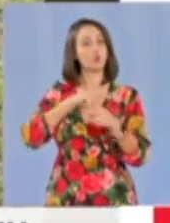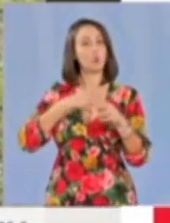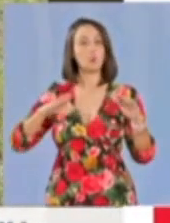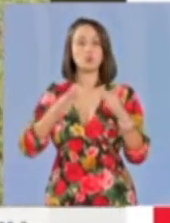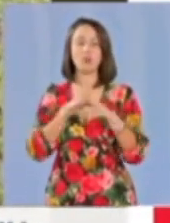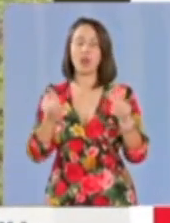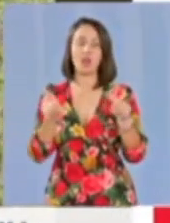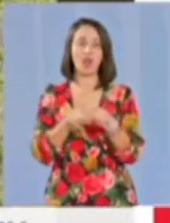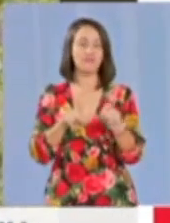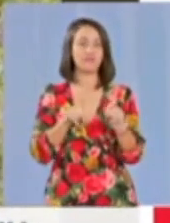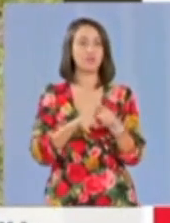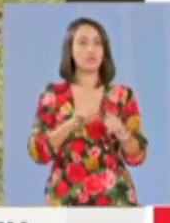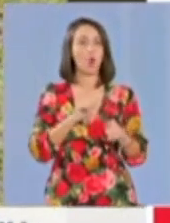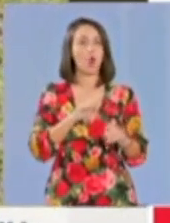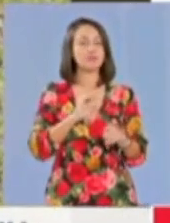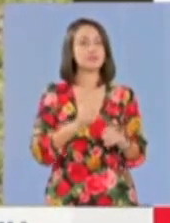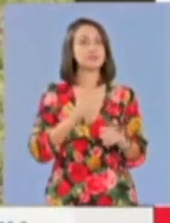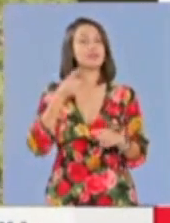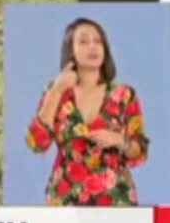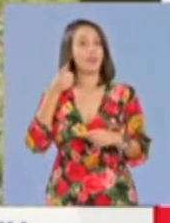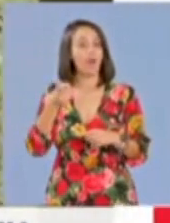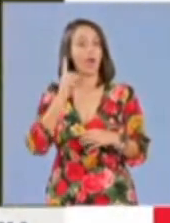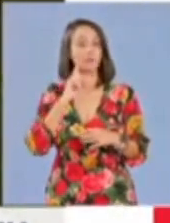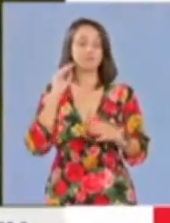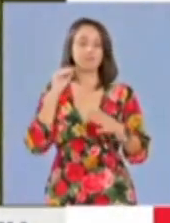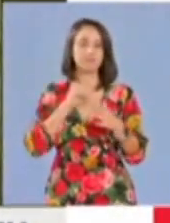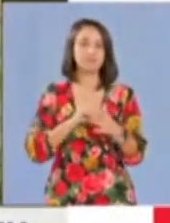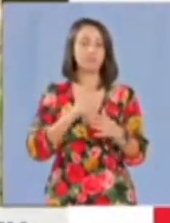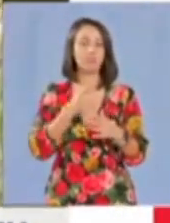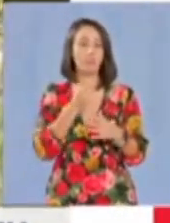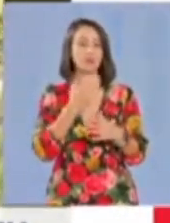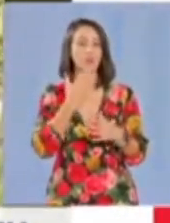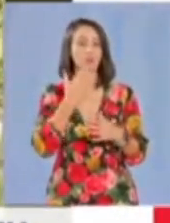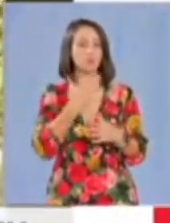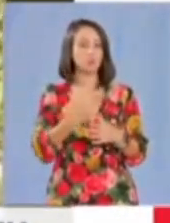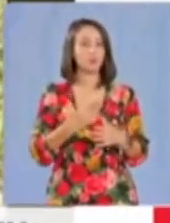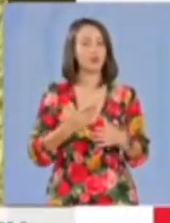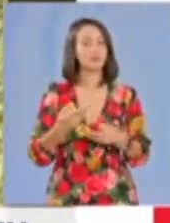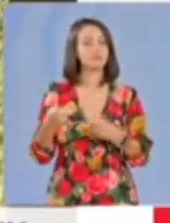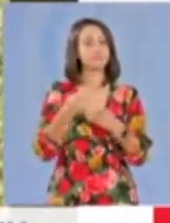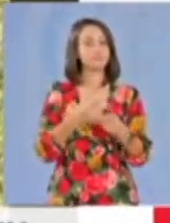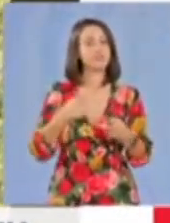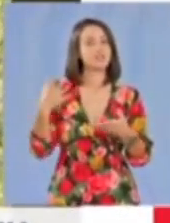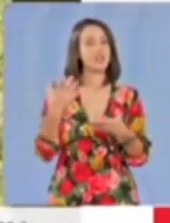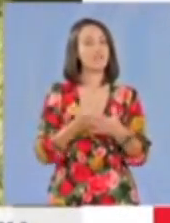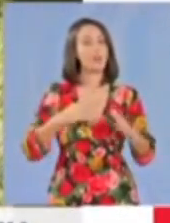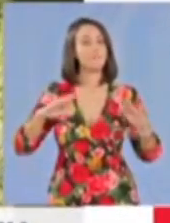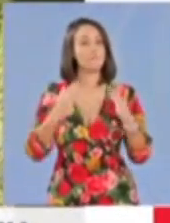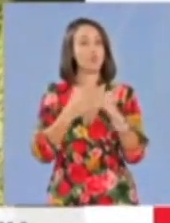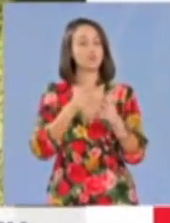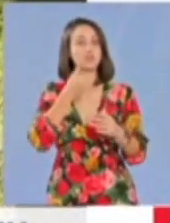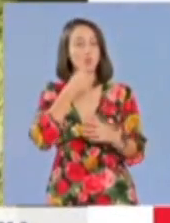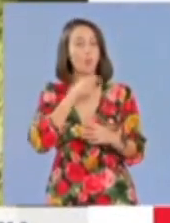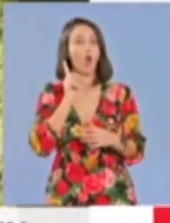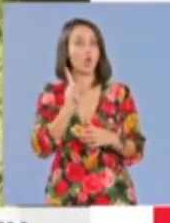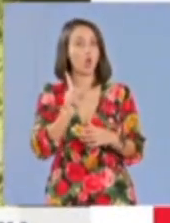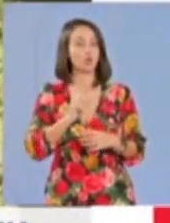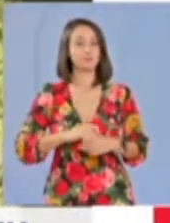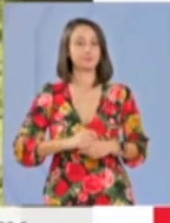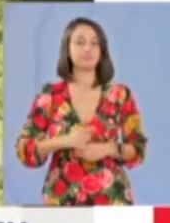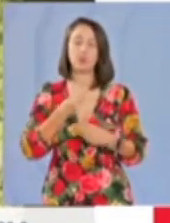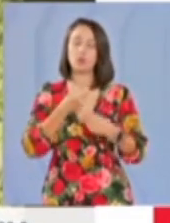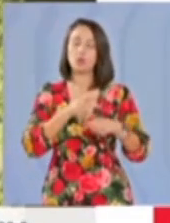fel ca omologul ei, Klaus Iohannis. Acesta a postat de altfel un mesaj de mulțumire adresat salvamontiștilor de ziua lor, să fim cu